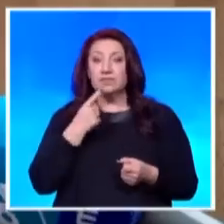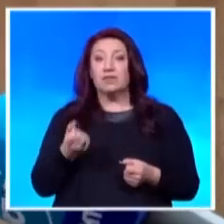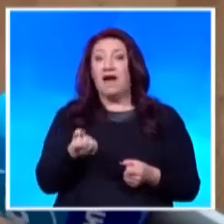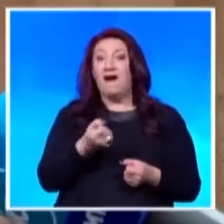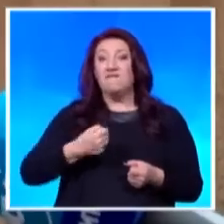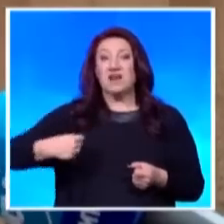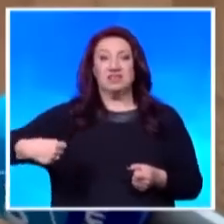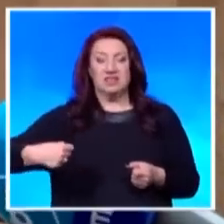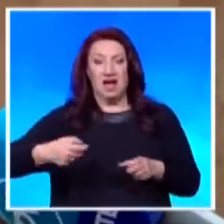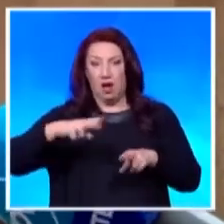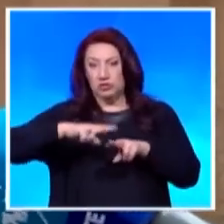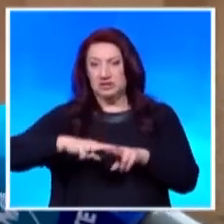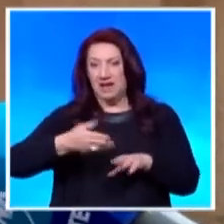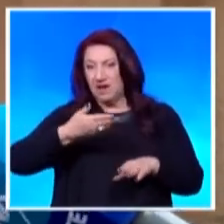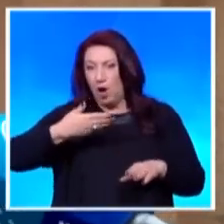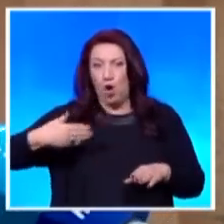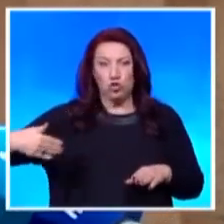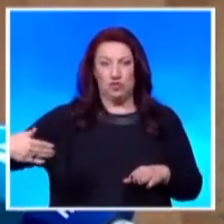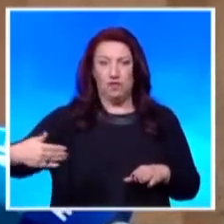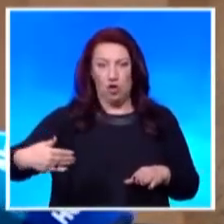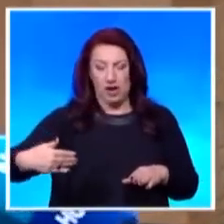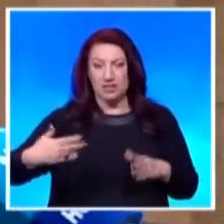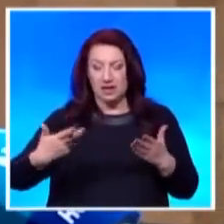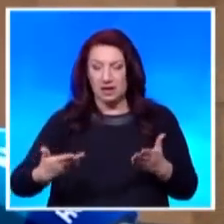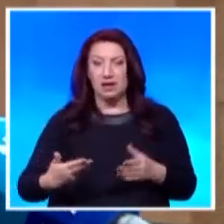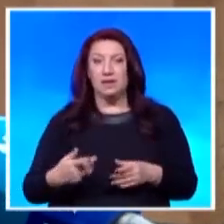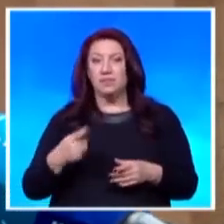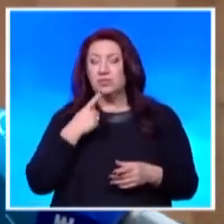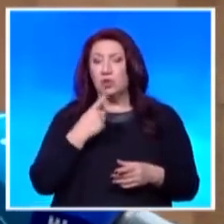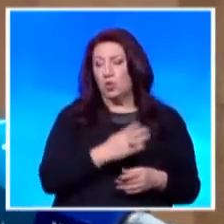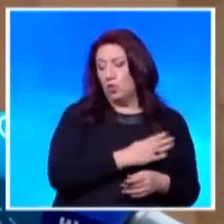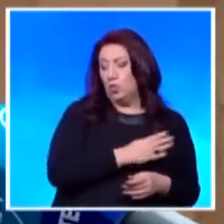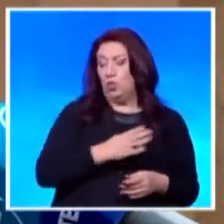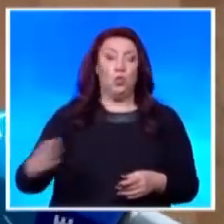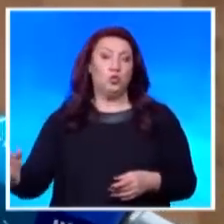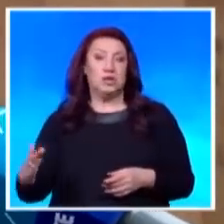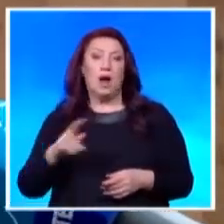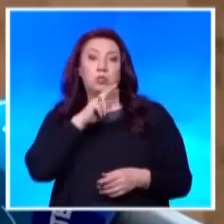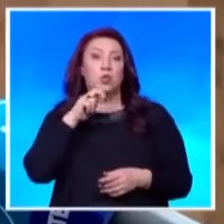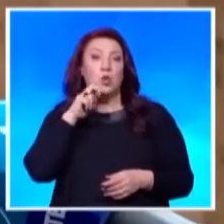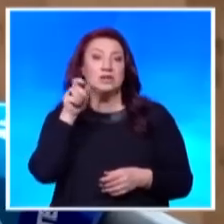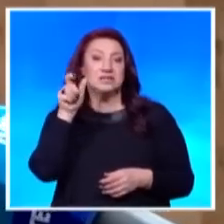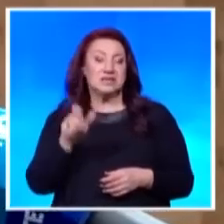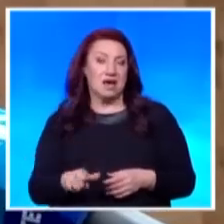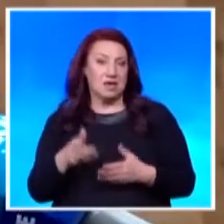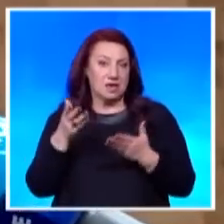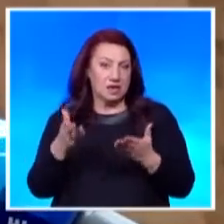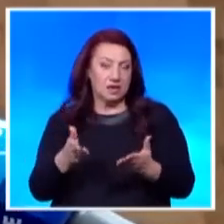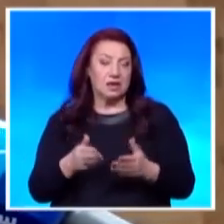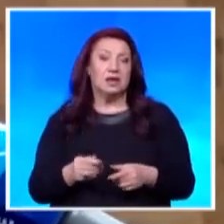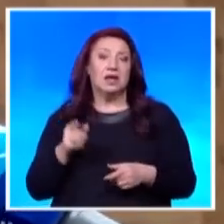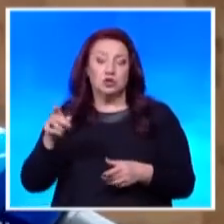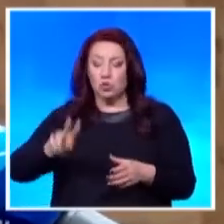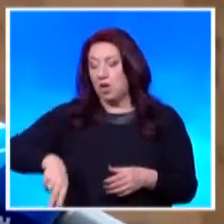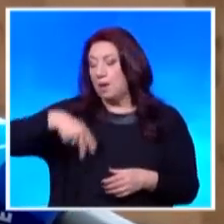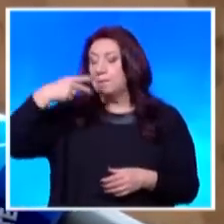останала отворена на управляване от него лек автомобил, удря служителя от районно управление Свиленград и той